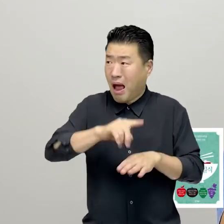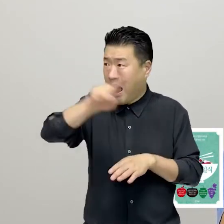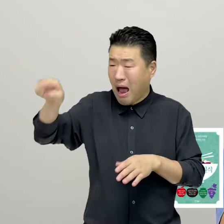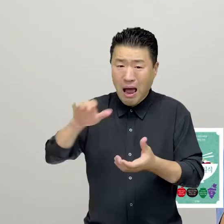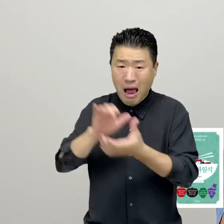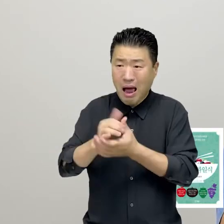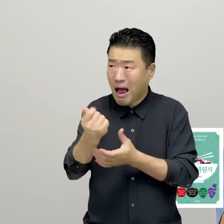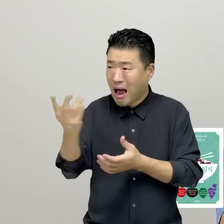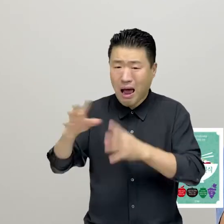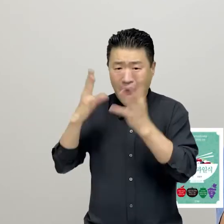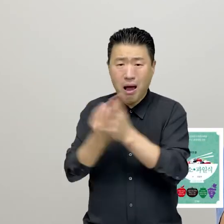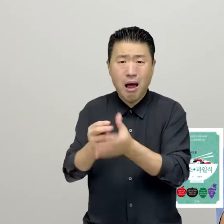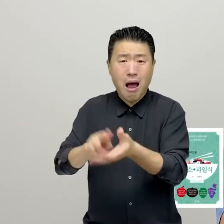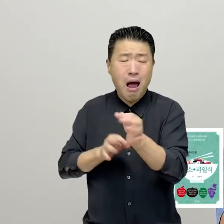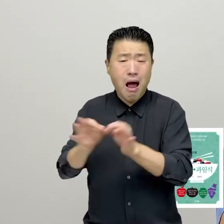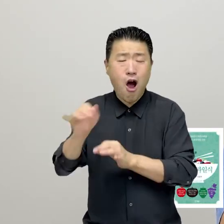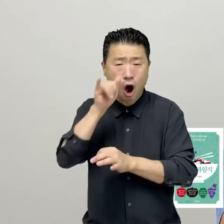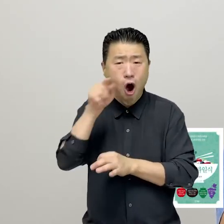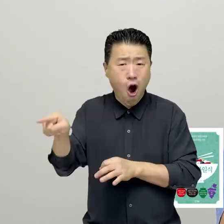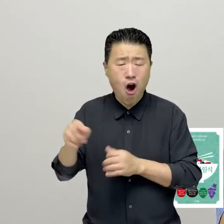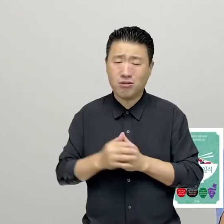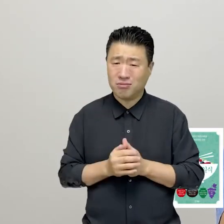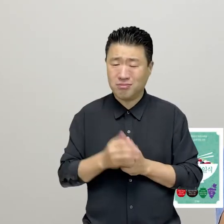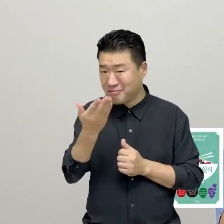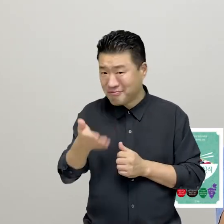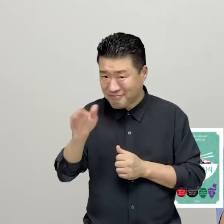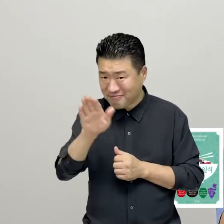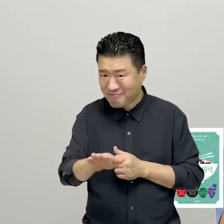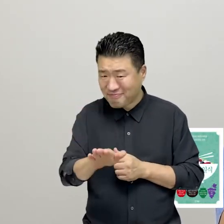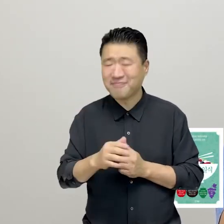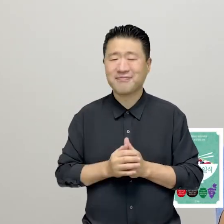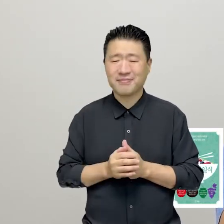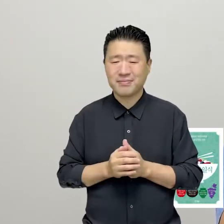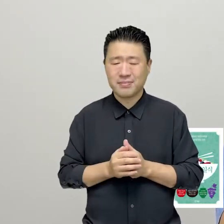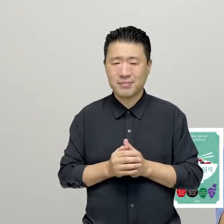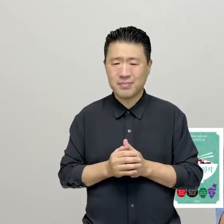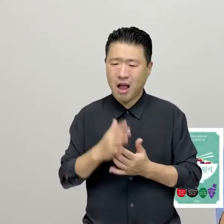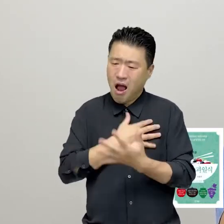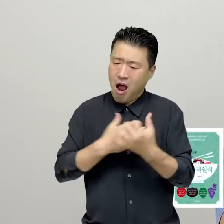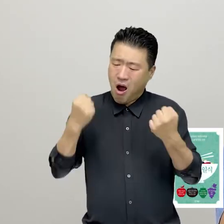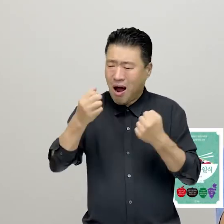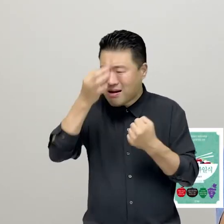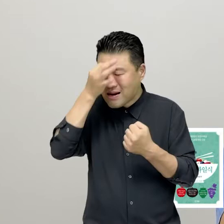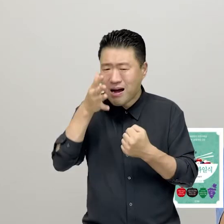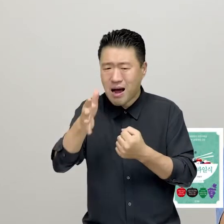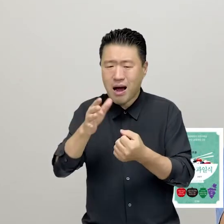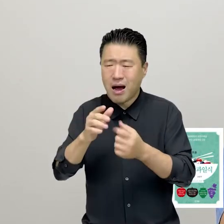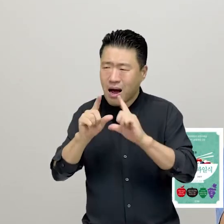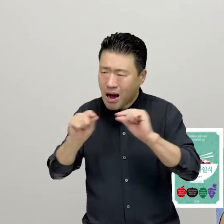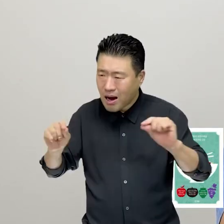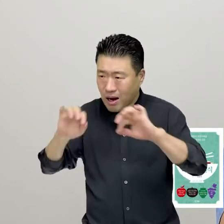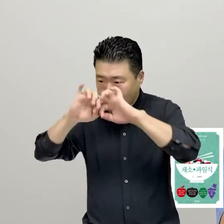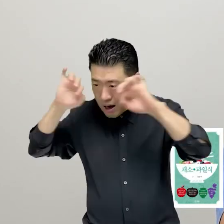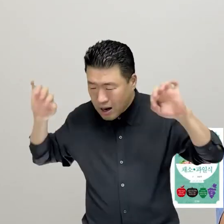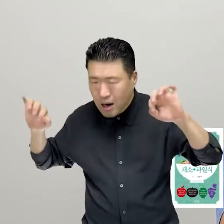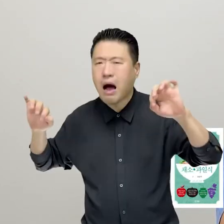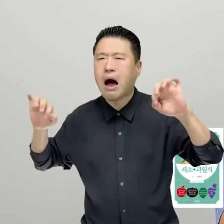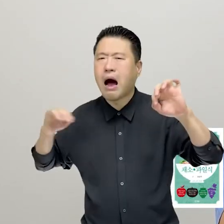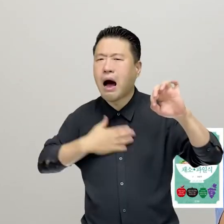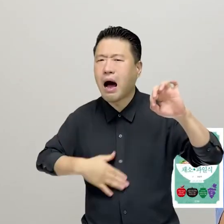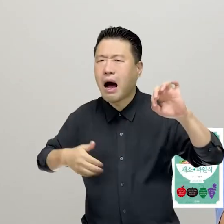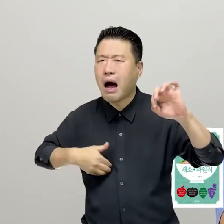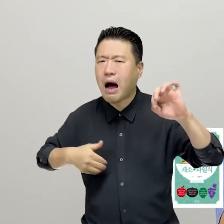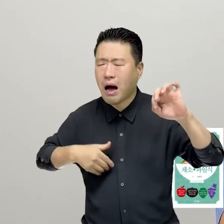많은 동료들이 팔고 있는 제품이기 때문이죠. 하지만 건강기능식품의 진실을 아셔야